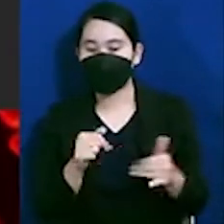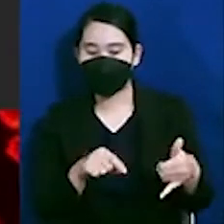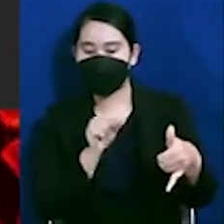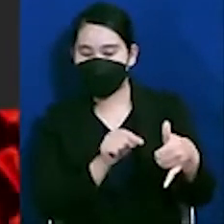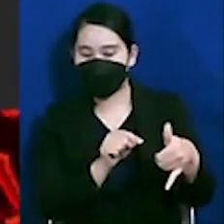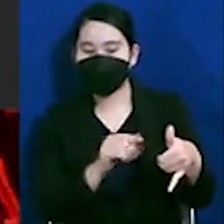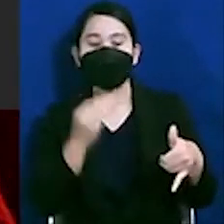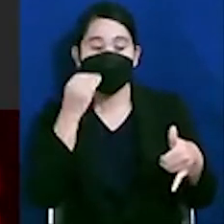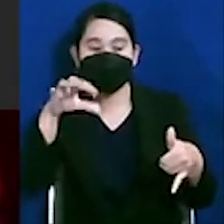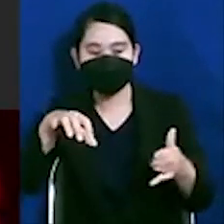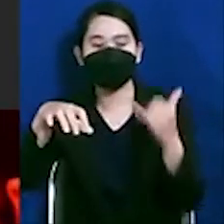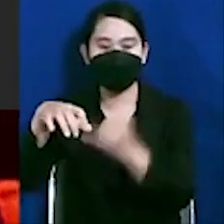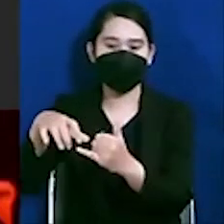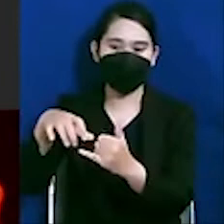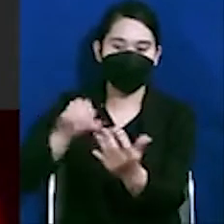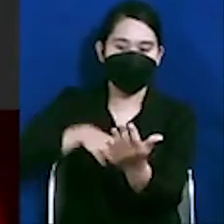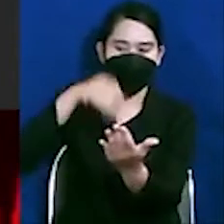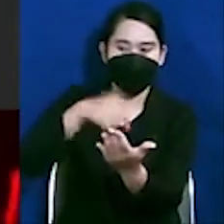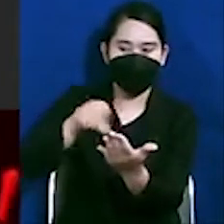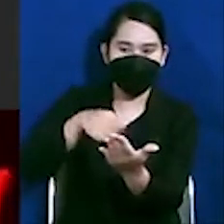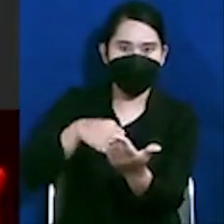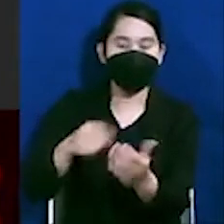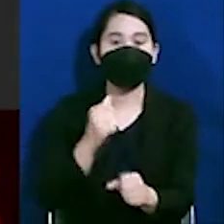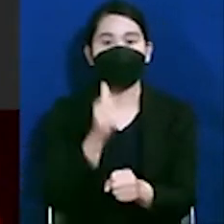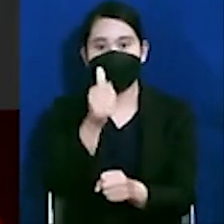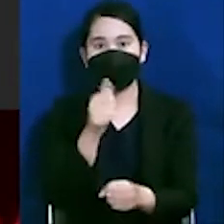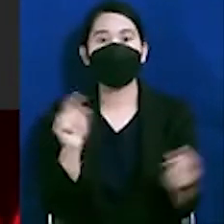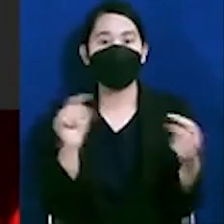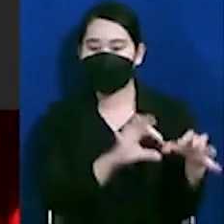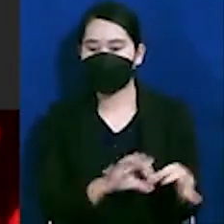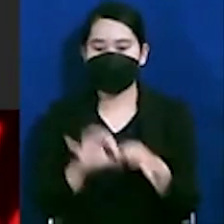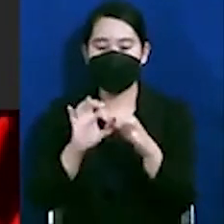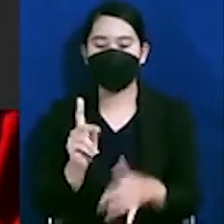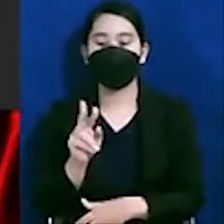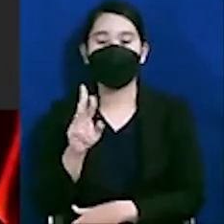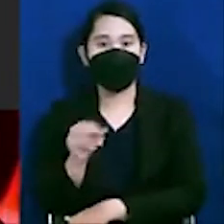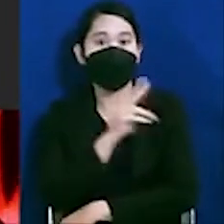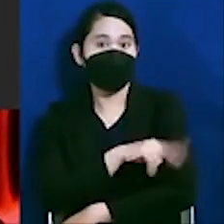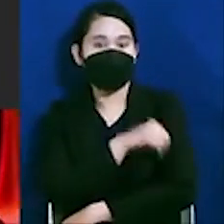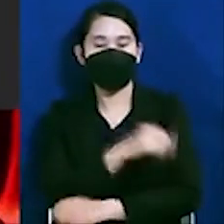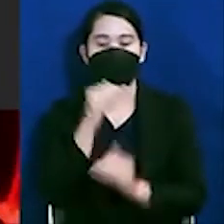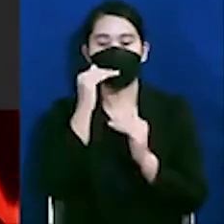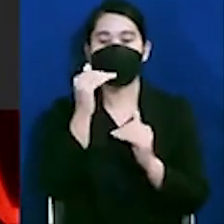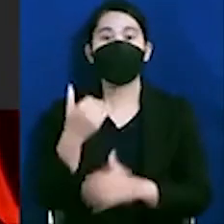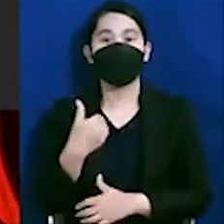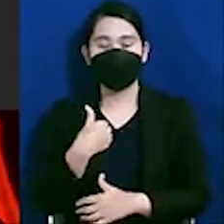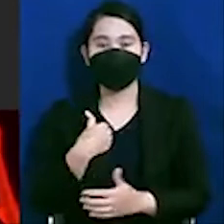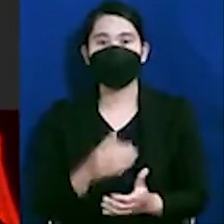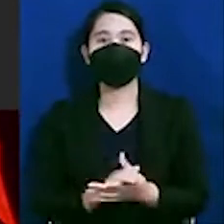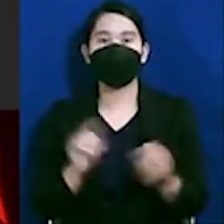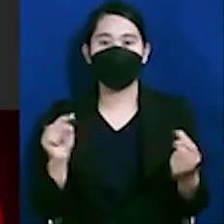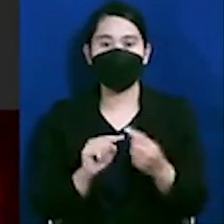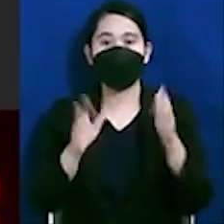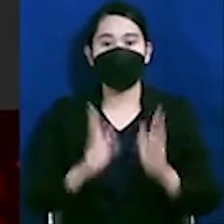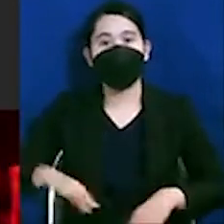อยู่กับตัวที่บ้านนะครับเช่นซึ่งจะสอดคล้องที่กรมการแพทย์กำหนดไว้นะครับทั้งเรื่องของสสารที่เรื่องของเกณฑ์ของ